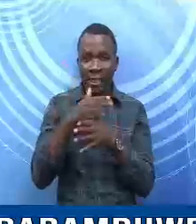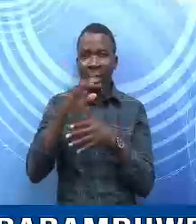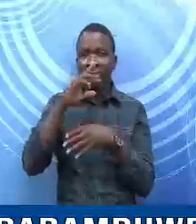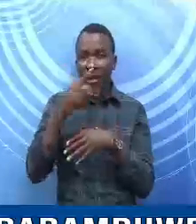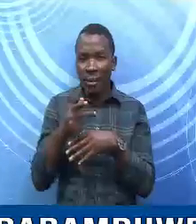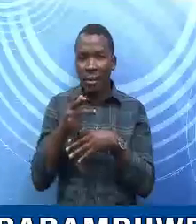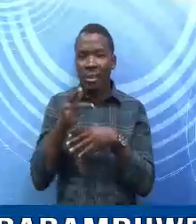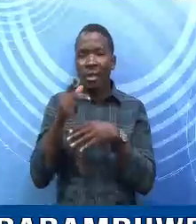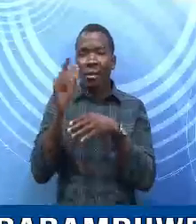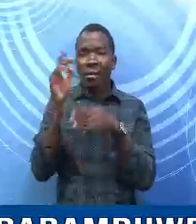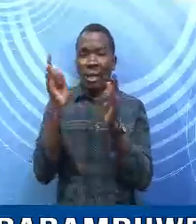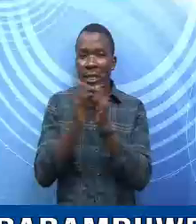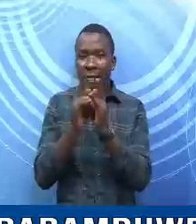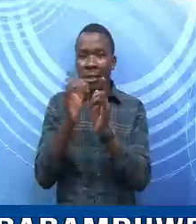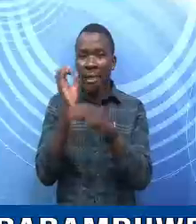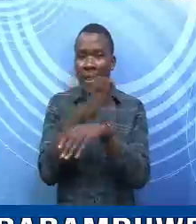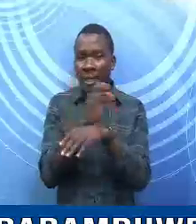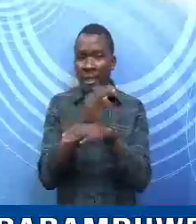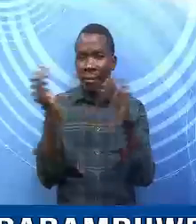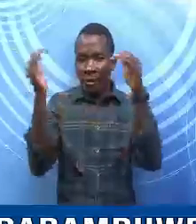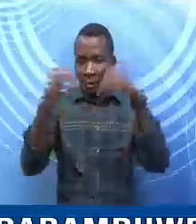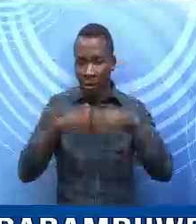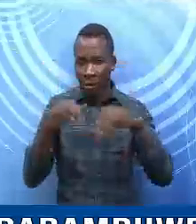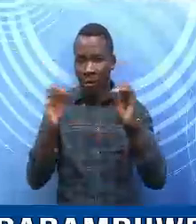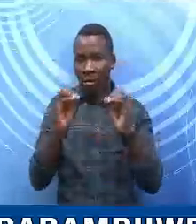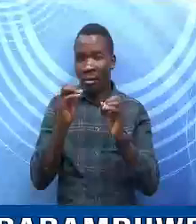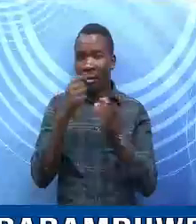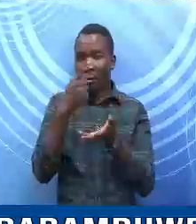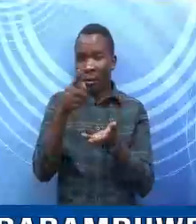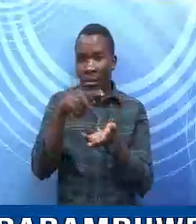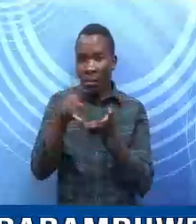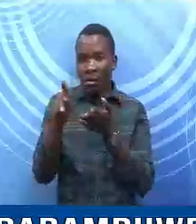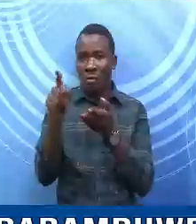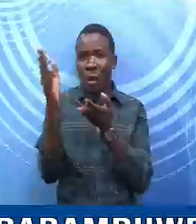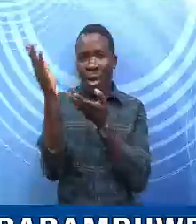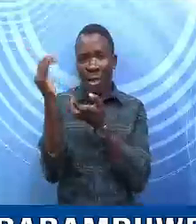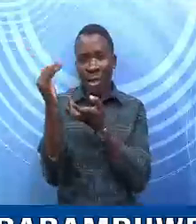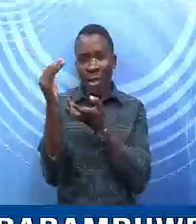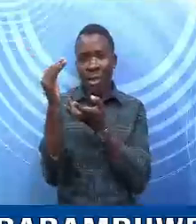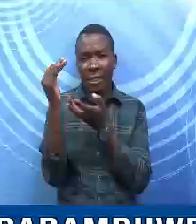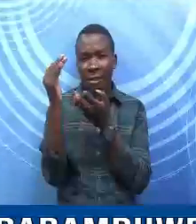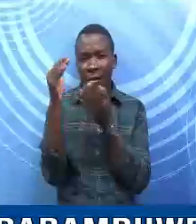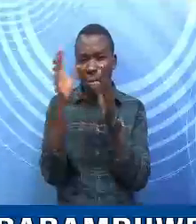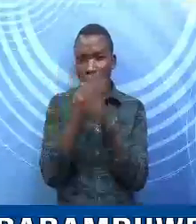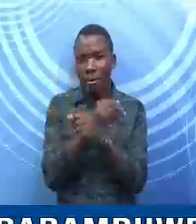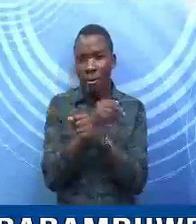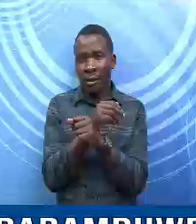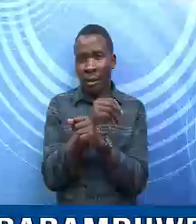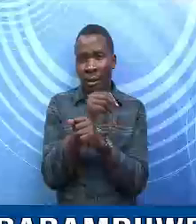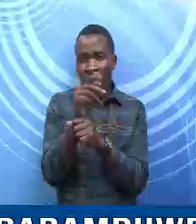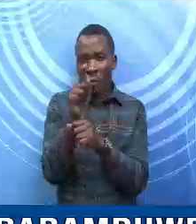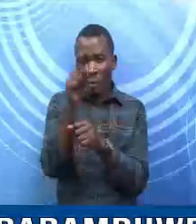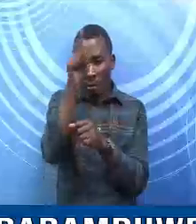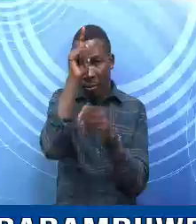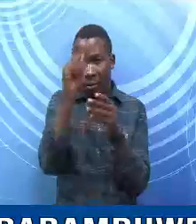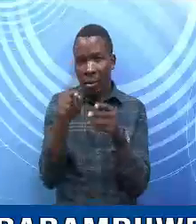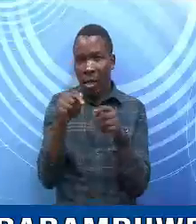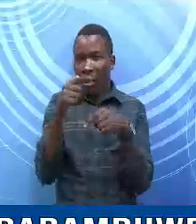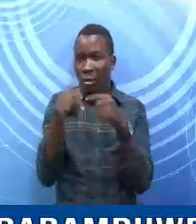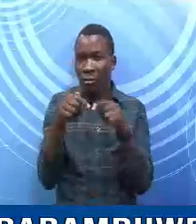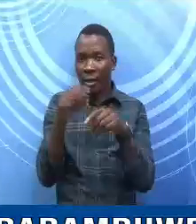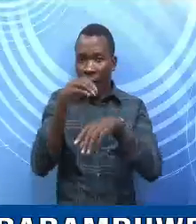bagomba kwishyura ayo mafaranga. Nubwo twarategereje none imyaka ikwise muri ita. Aha uyu muturage akomeza avuga kuri iki kibazo